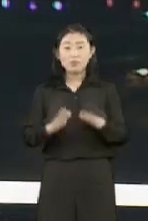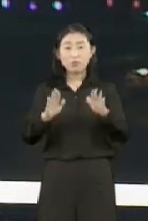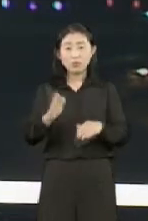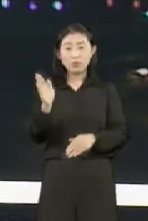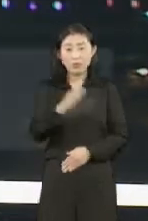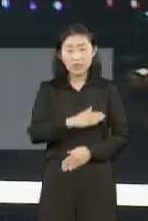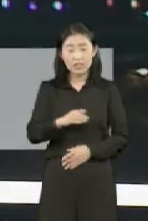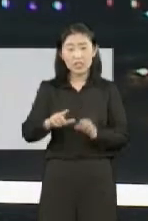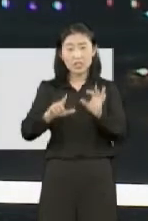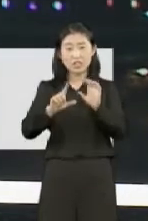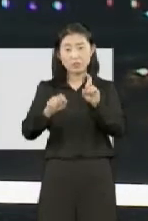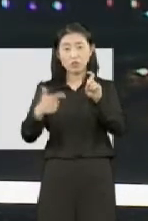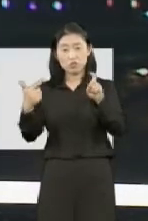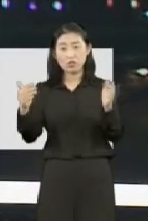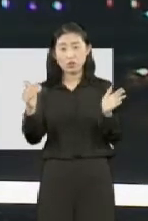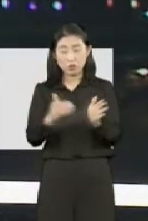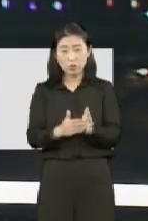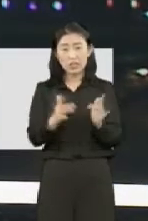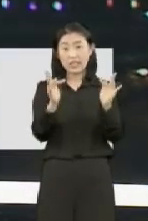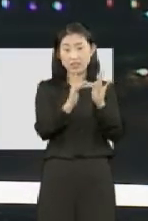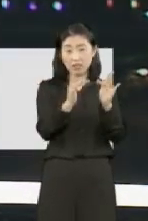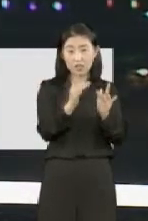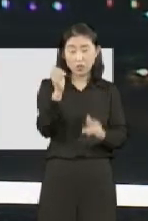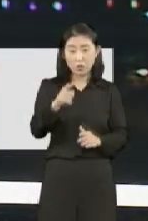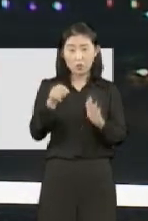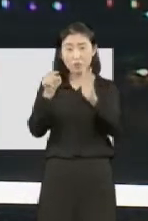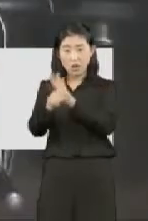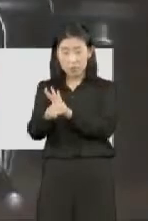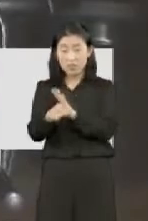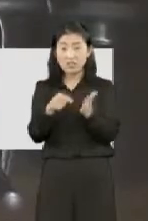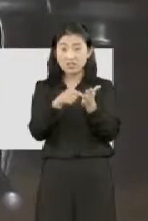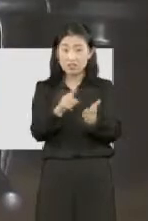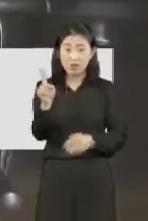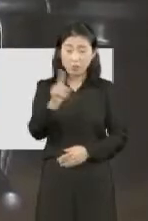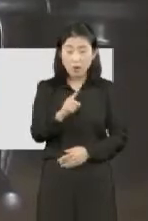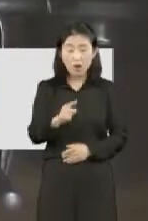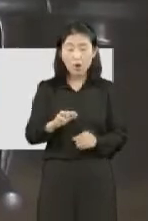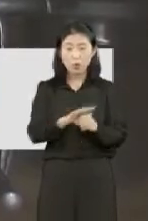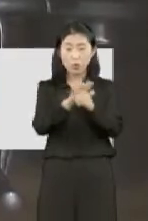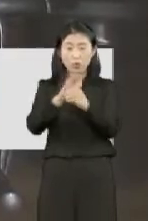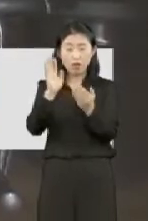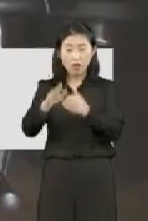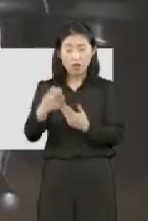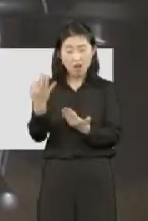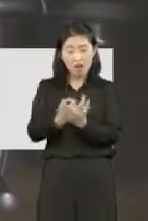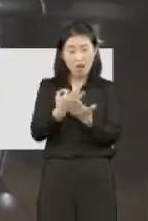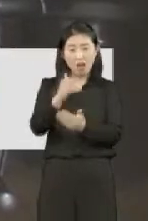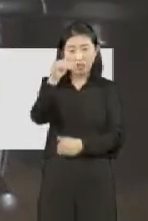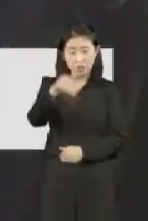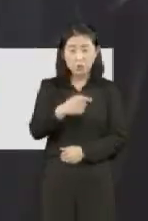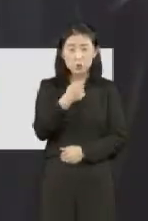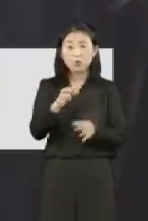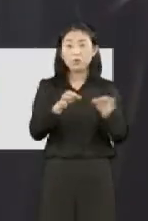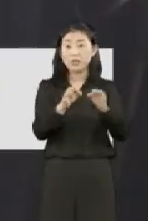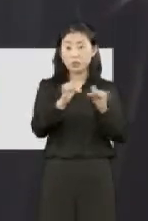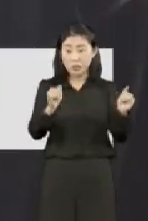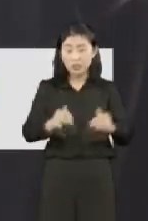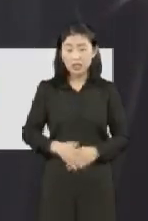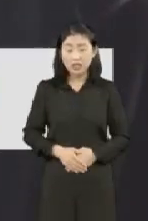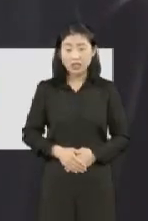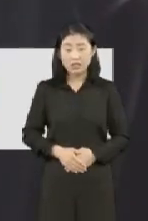오늘부터 다음달 6일까지 온라인은 물론 현장 방문을 통해서도 코로나 이후 매출이 감소한 소상공인 은